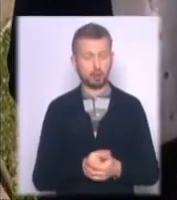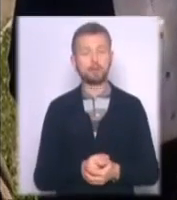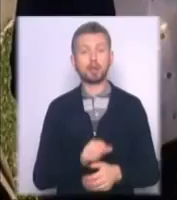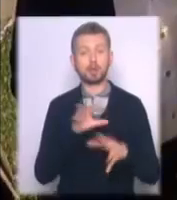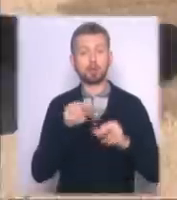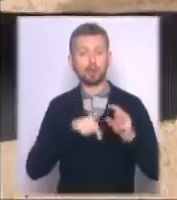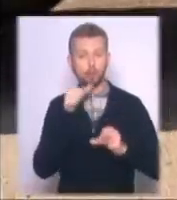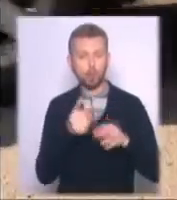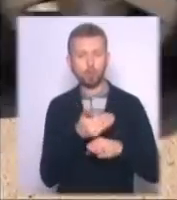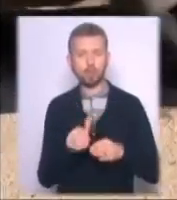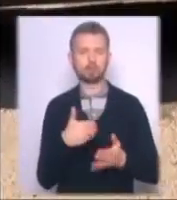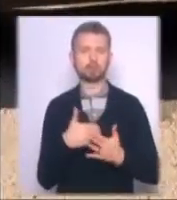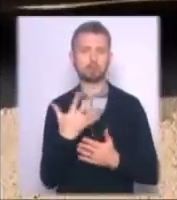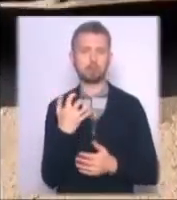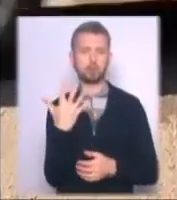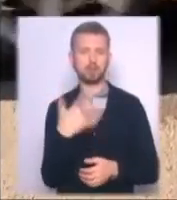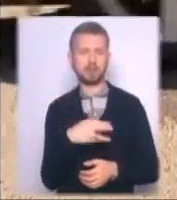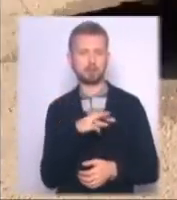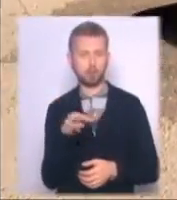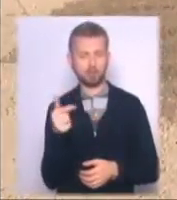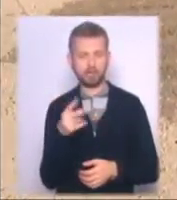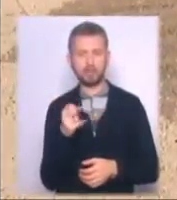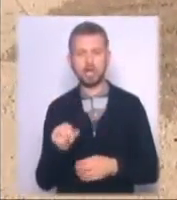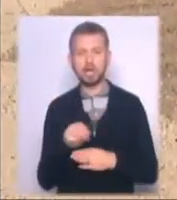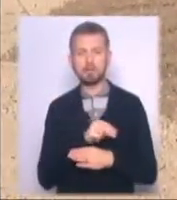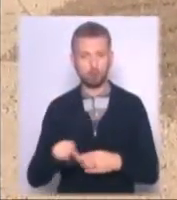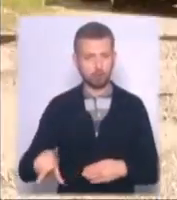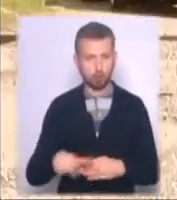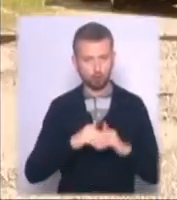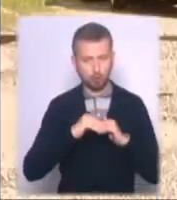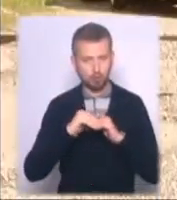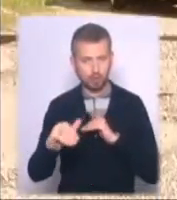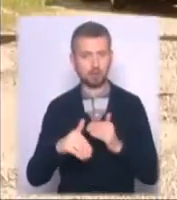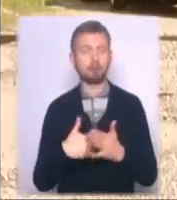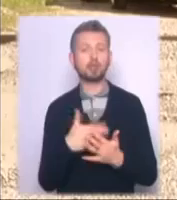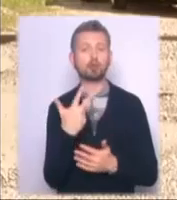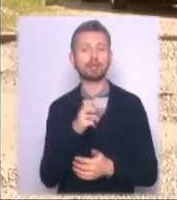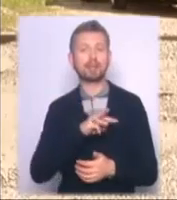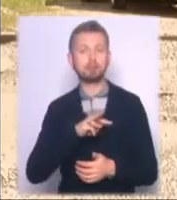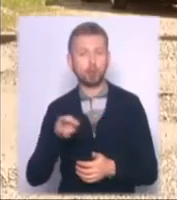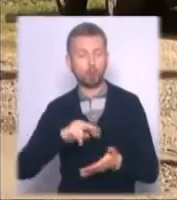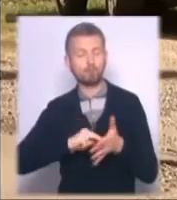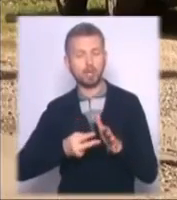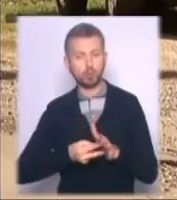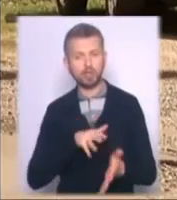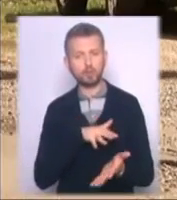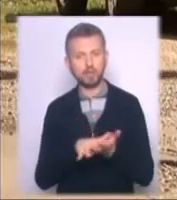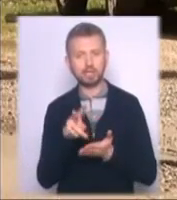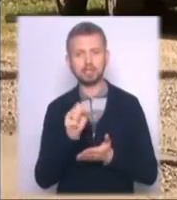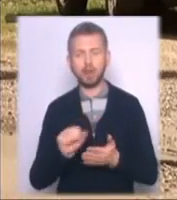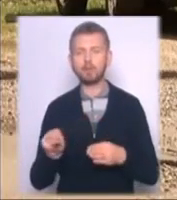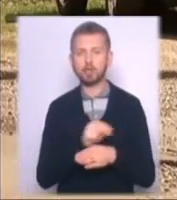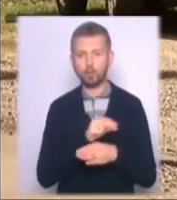року виділено близько 550 мільйонів гривень на ремонт дорожнього покриття. Близько 300 мільйонів планується витратити на